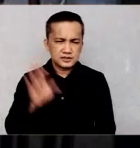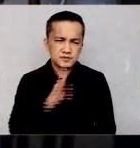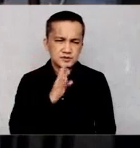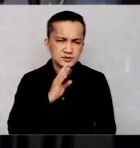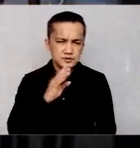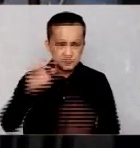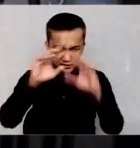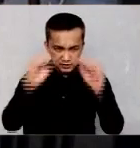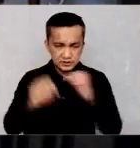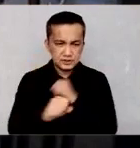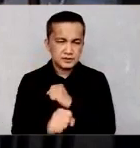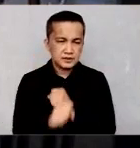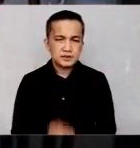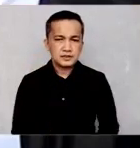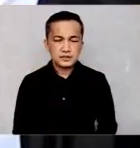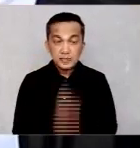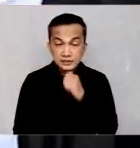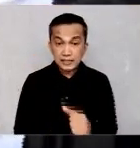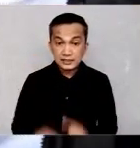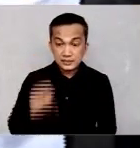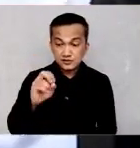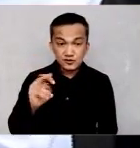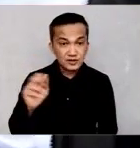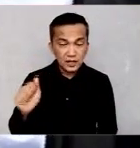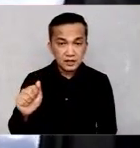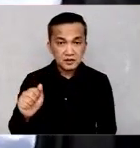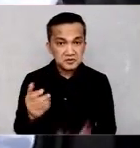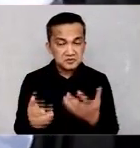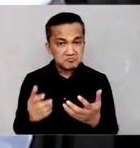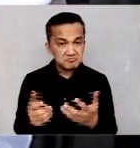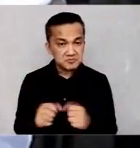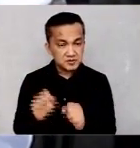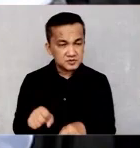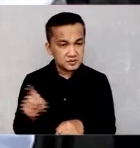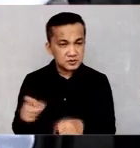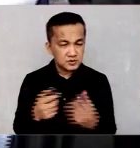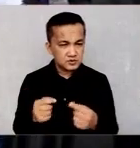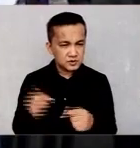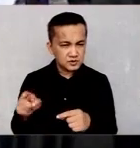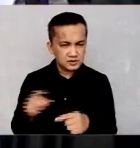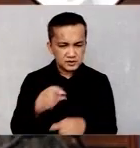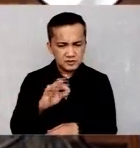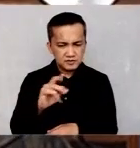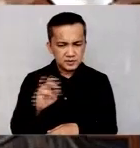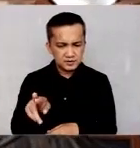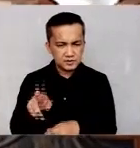campaign. Not in the SONA. Is it possible that we are doing this as a favor to a